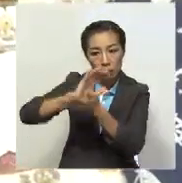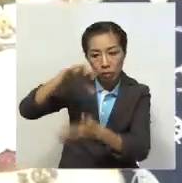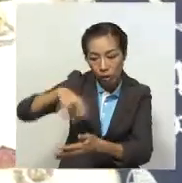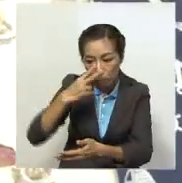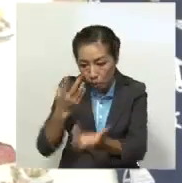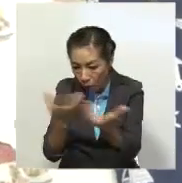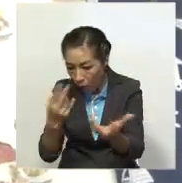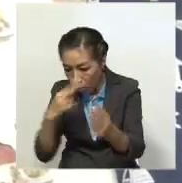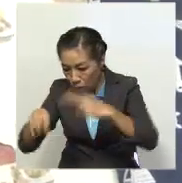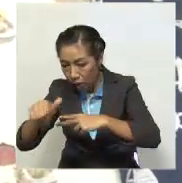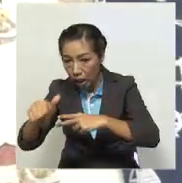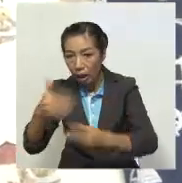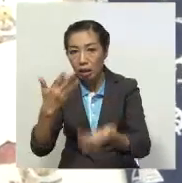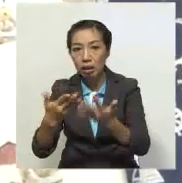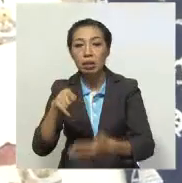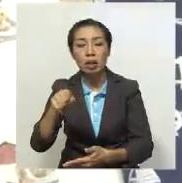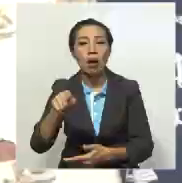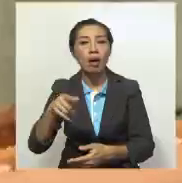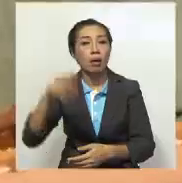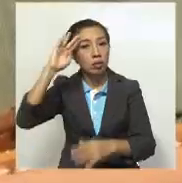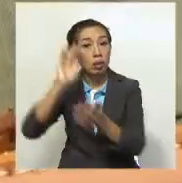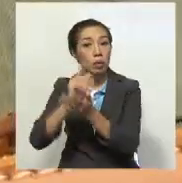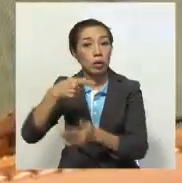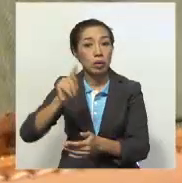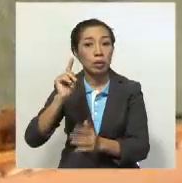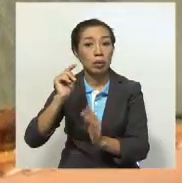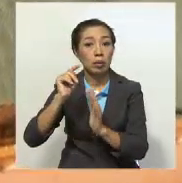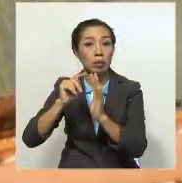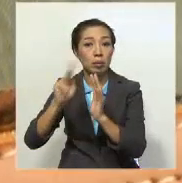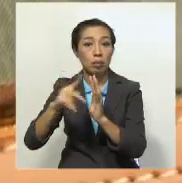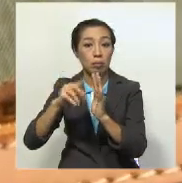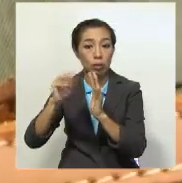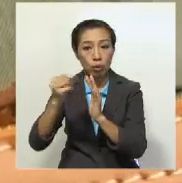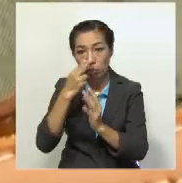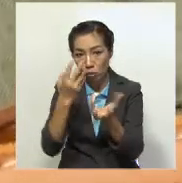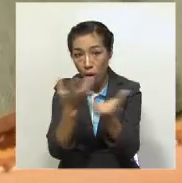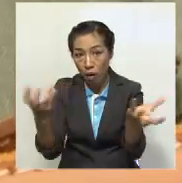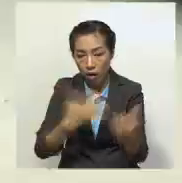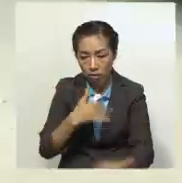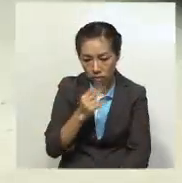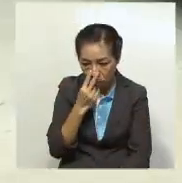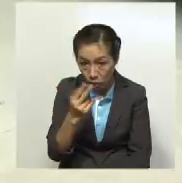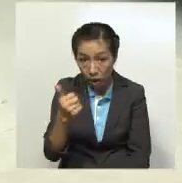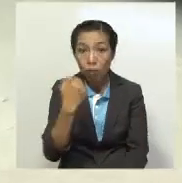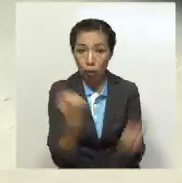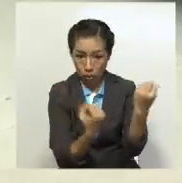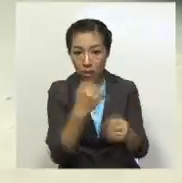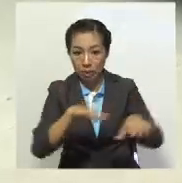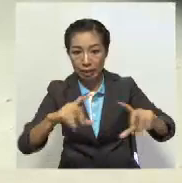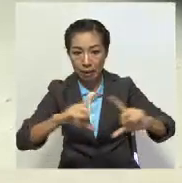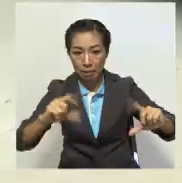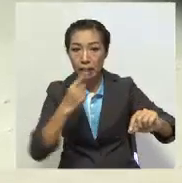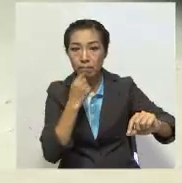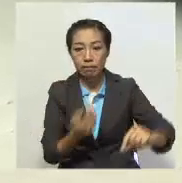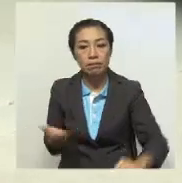สานแจ้งข้อมูลได้ที่สภ.เมืองปทุมธานีนะคะหลายรายการด้วยกัน80กว่ารายการมีรถยนต์ด้วยป้ายแดงด้วยล่าสุด